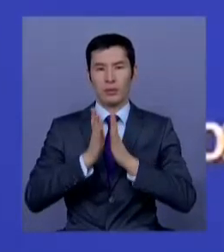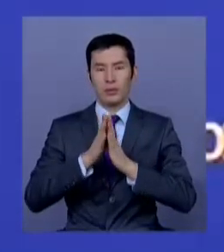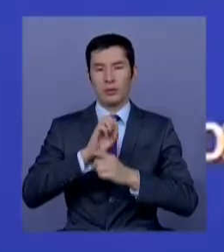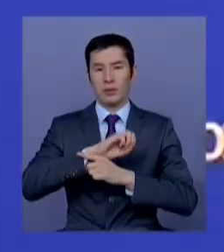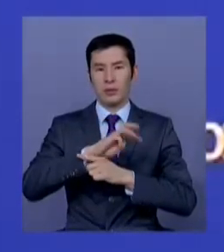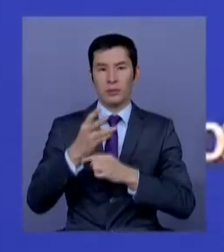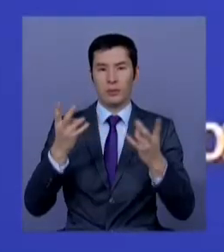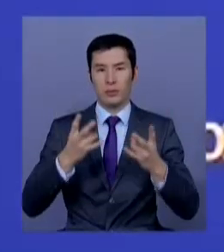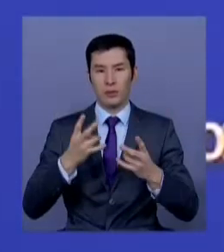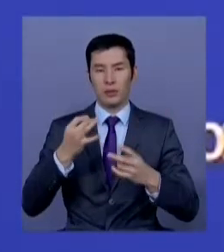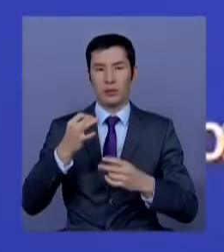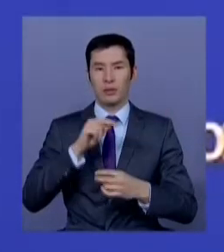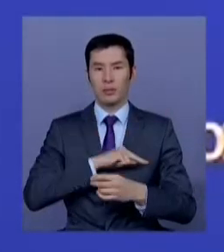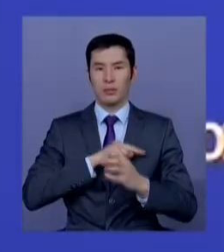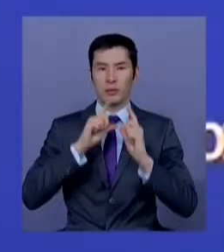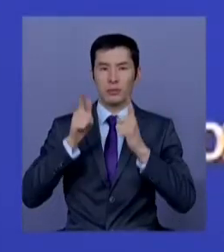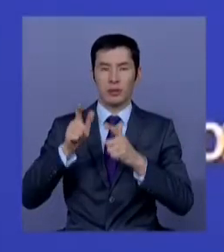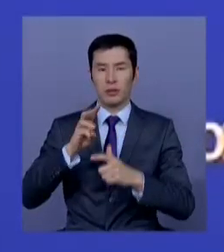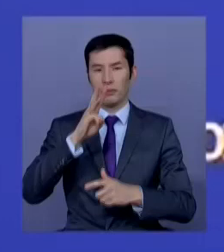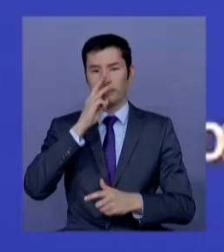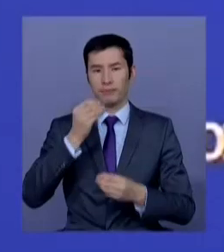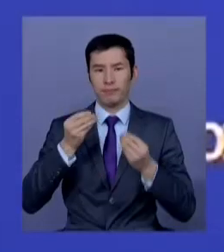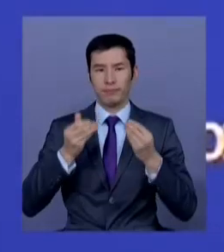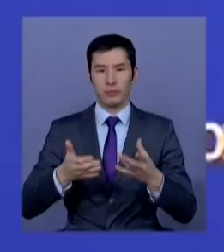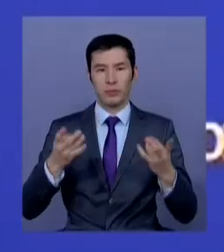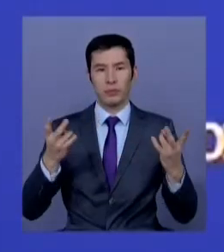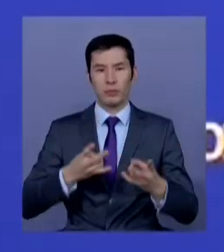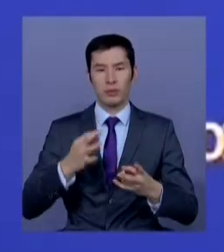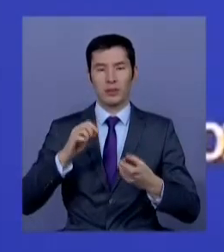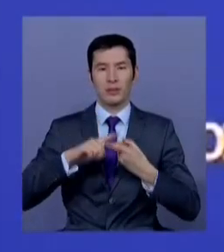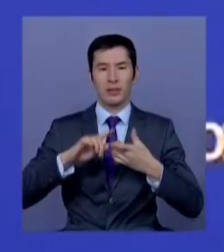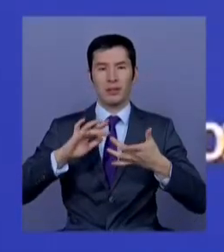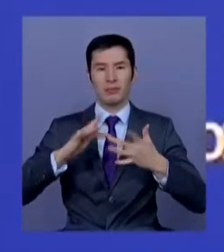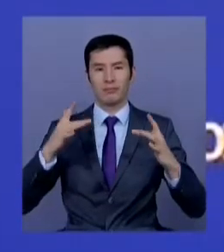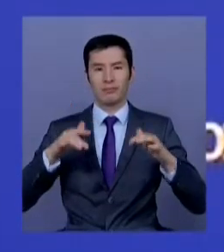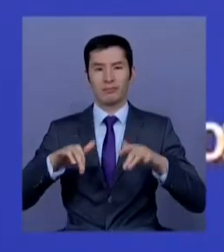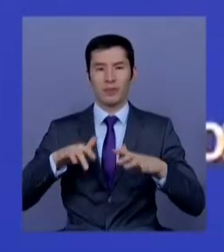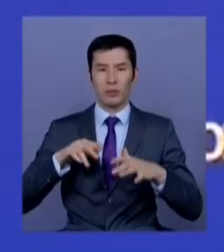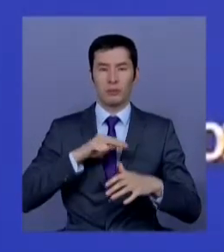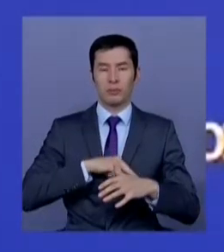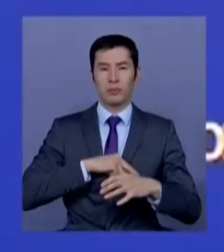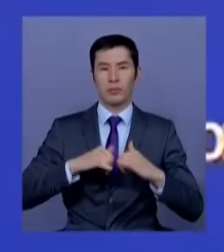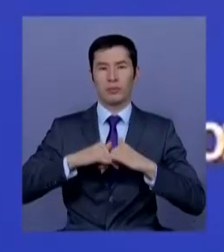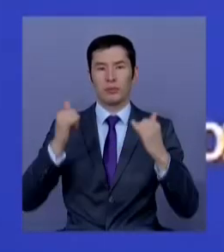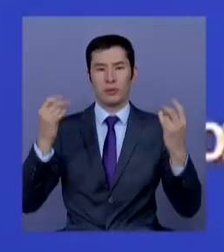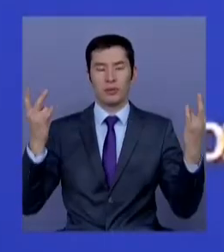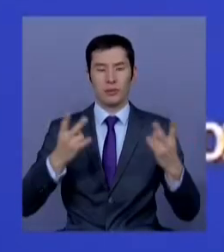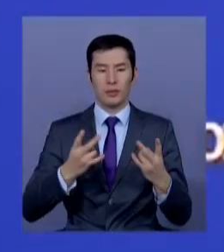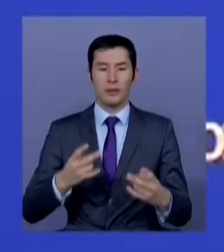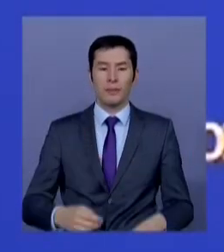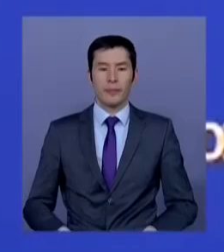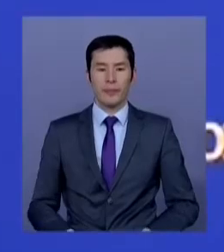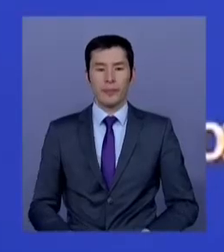қажет. Жалақысы жоғары жаңа жұмыс орындарын ашып, IT технологияларды дамытып, инновациялық парк, шығармашылық ортаны құруымыз